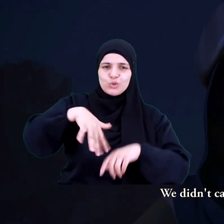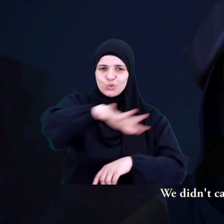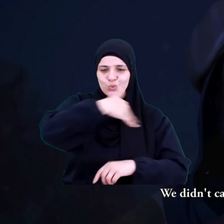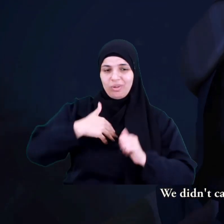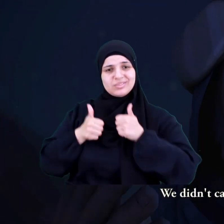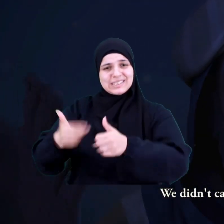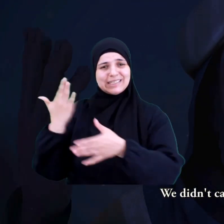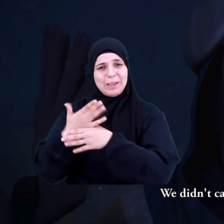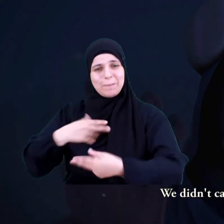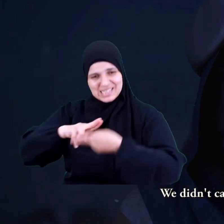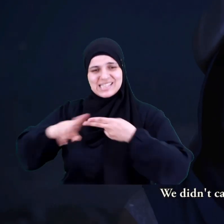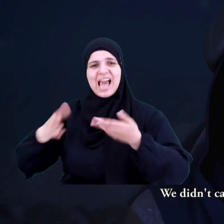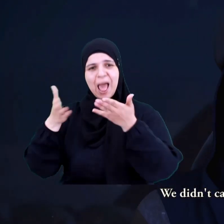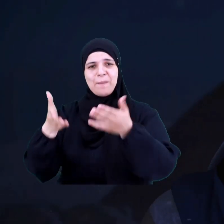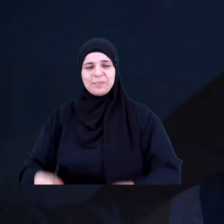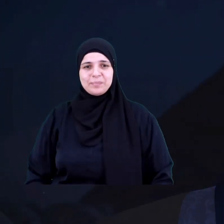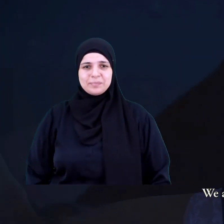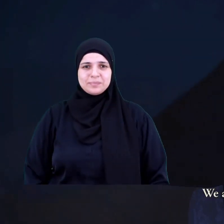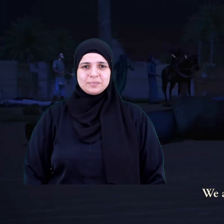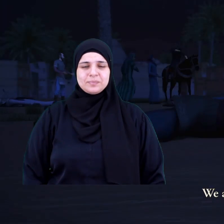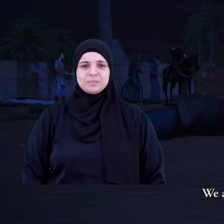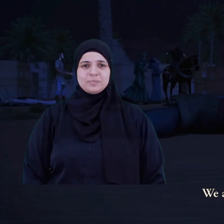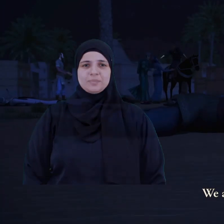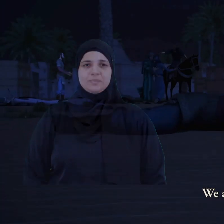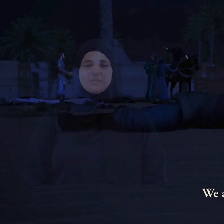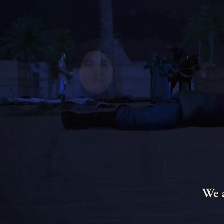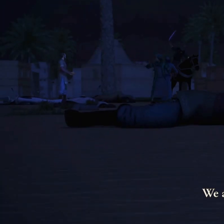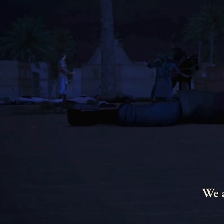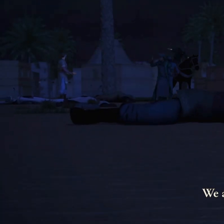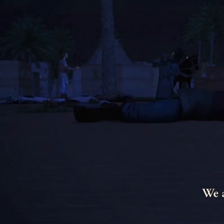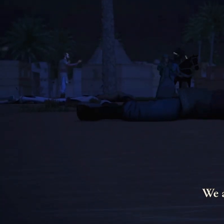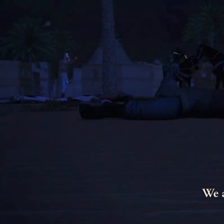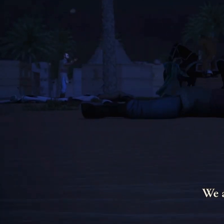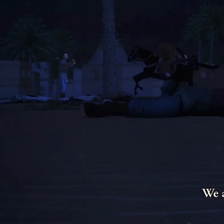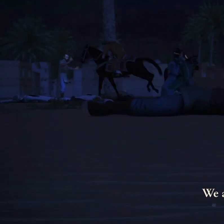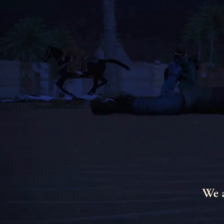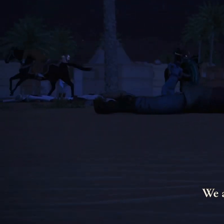أيضا جئناكم في مهمة سلام.